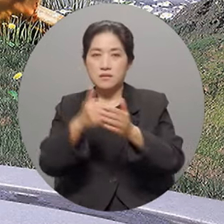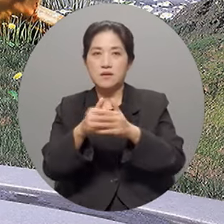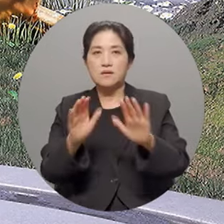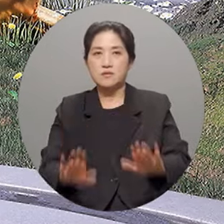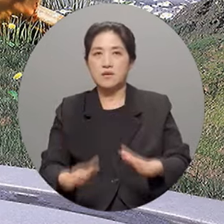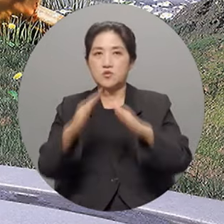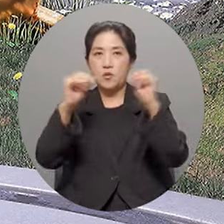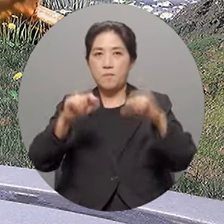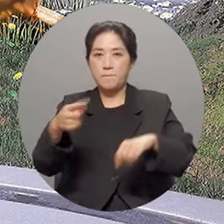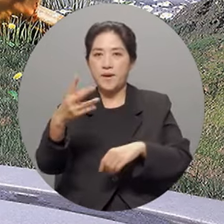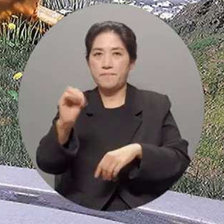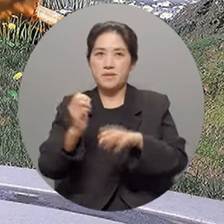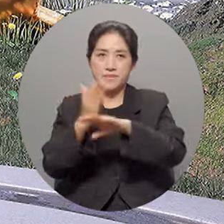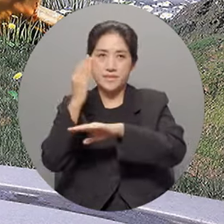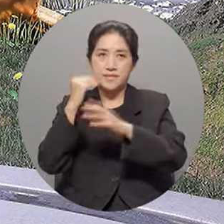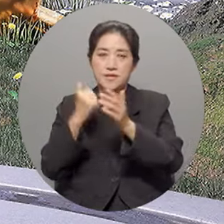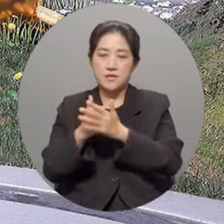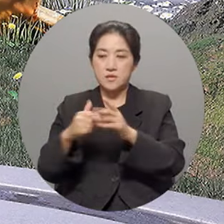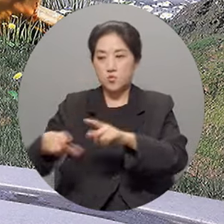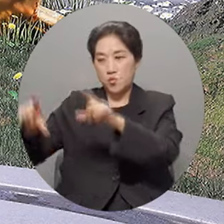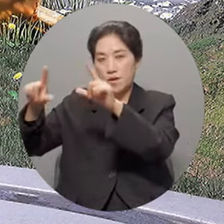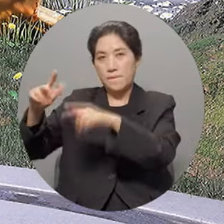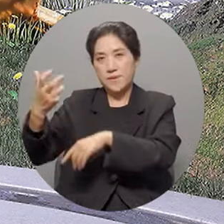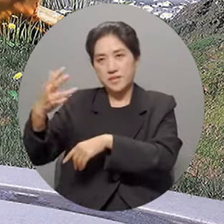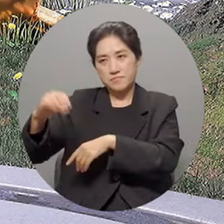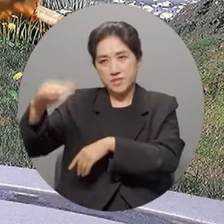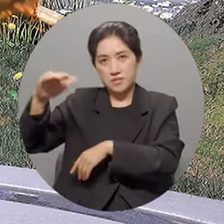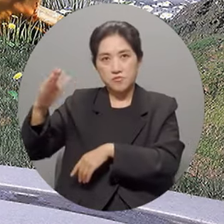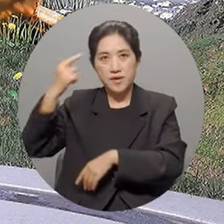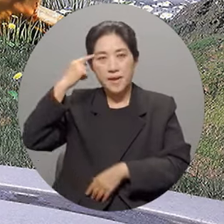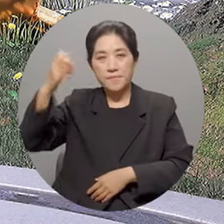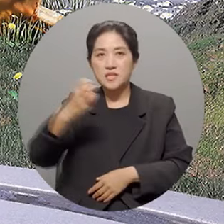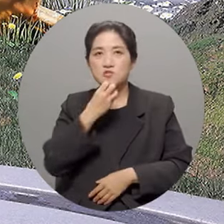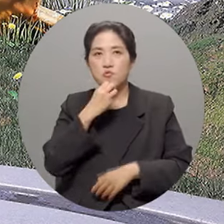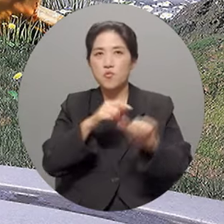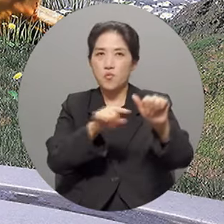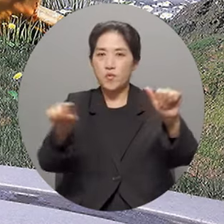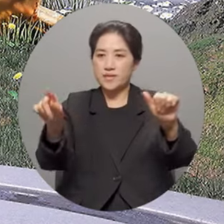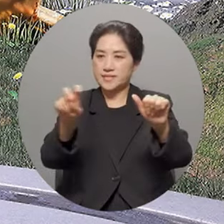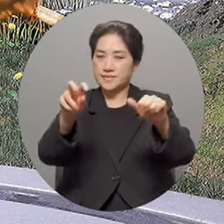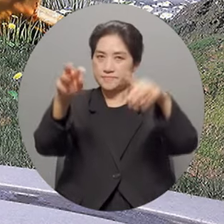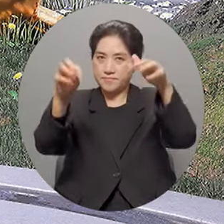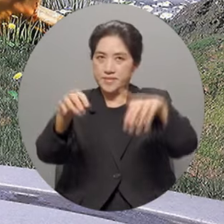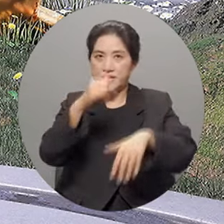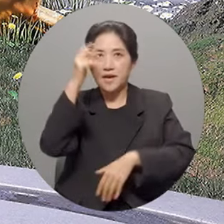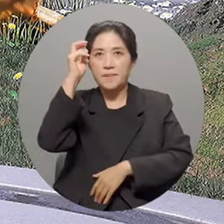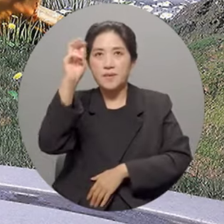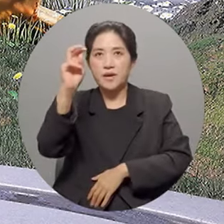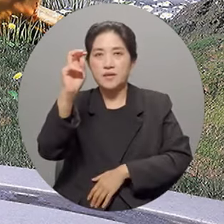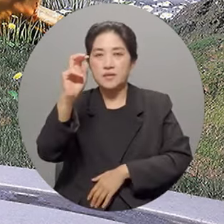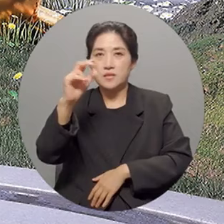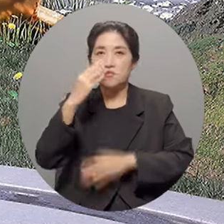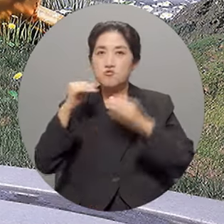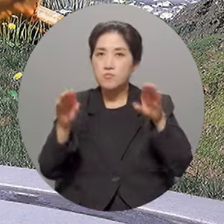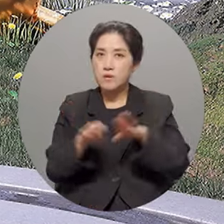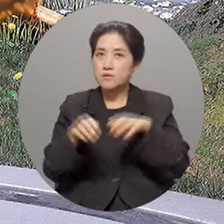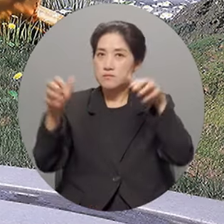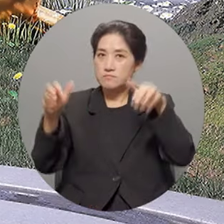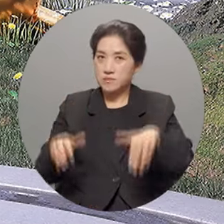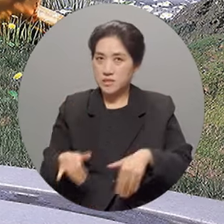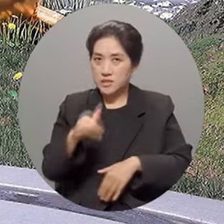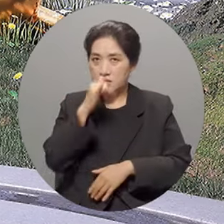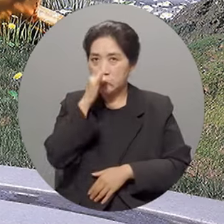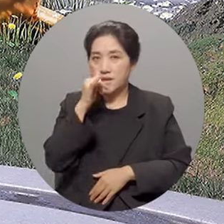100mm 이상 동쪽 지방 80mm 안팎이 되겠고 서울은 5에서 20mm 가량입니다 주말에도 비소식이